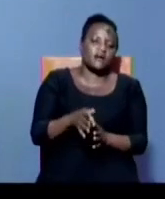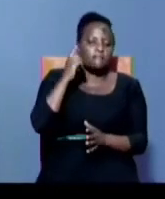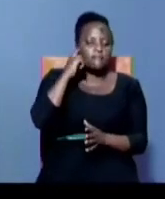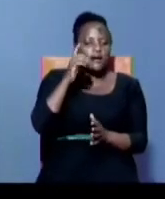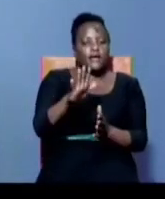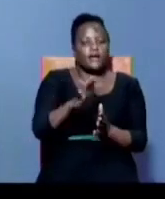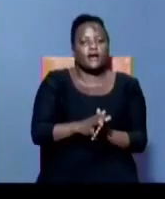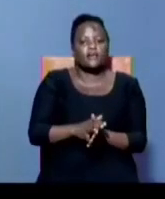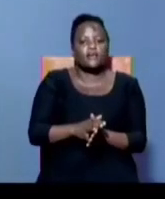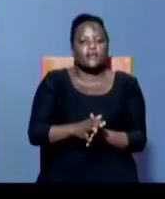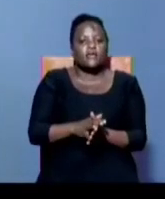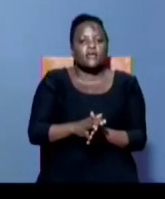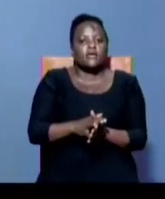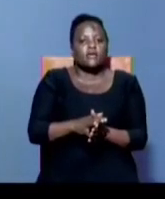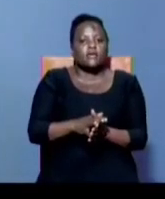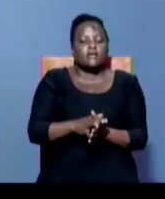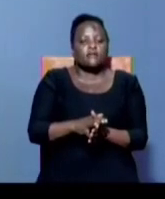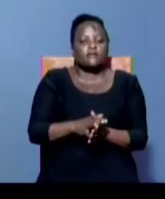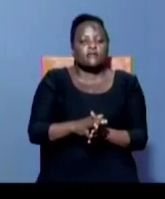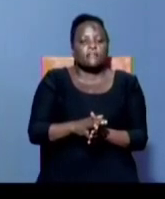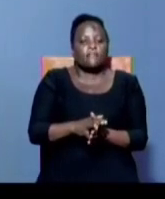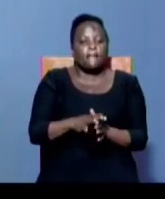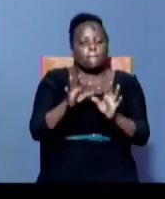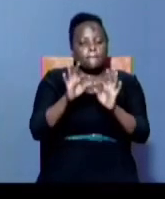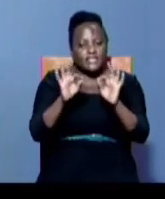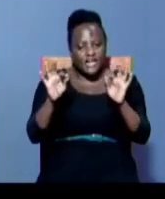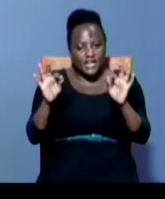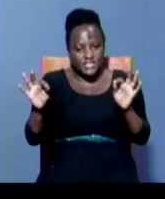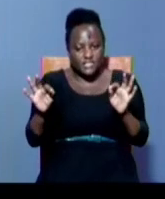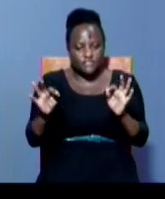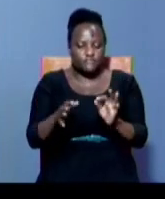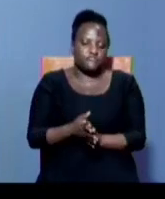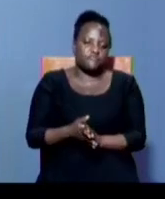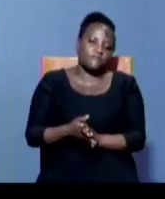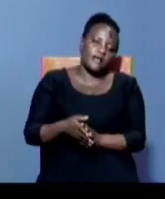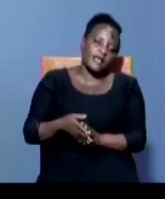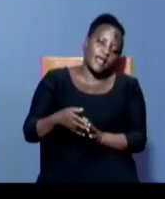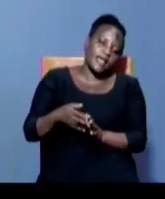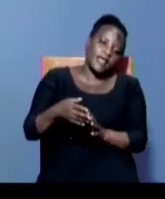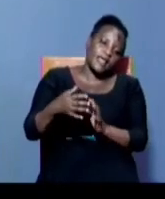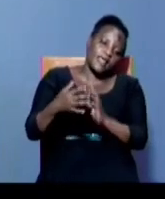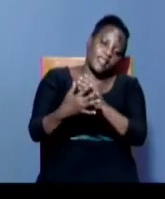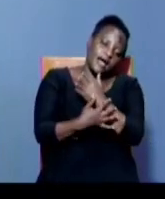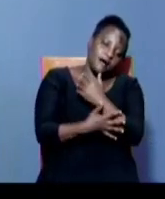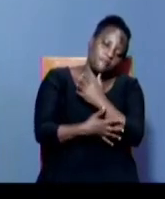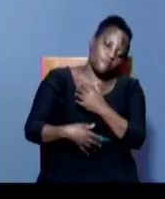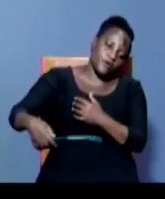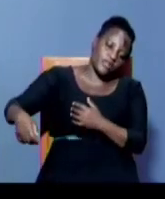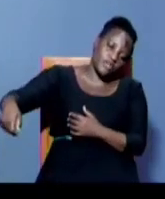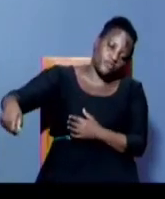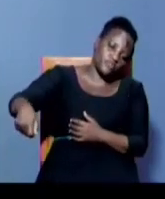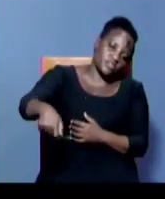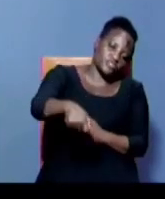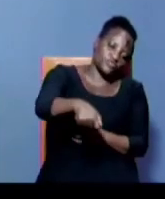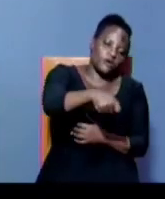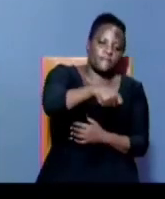dhabihu imetolewa. Lakini pia patakatifu damu inanyunyizwa na dhabihu